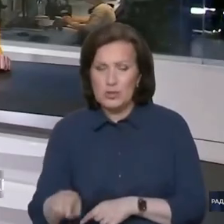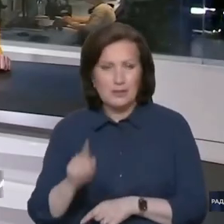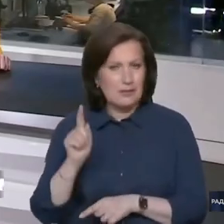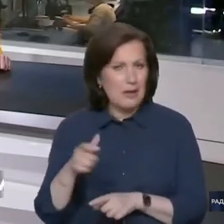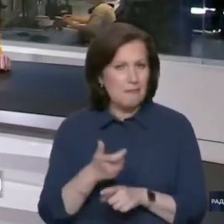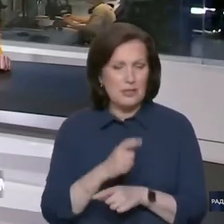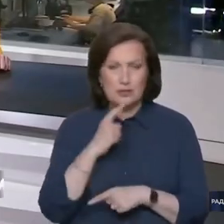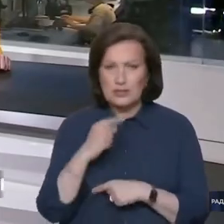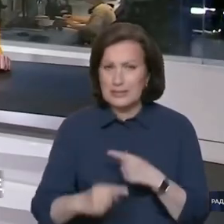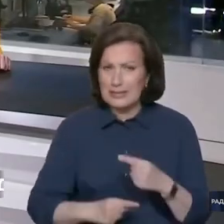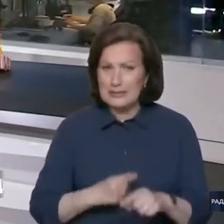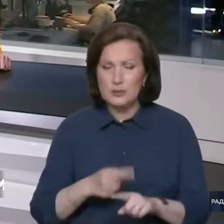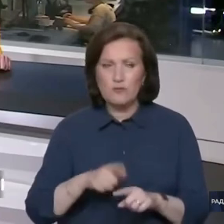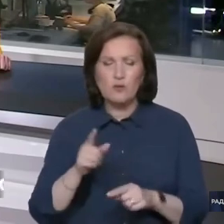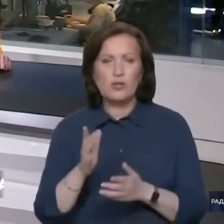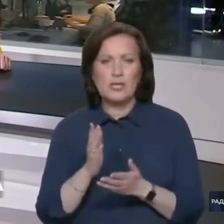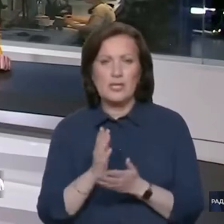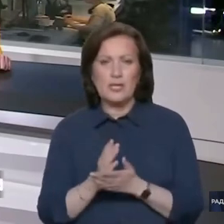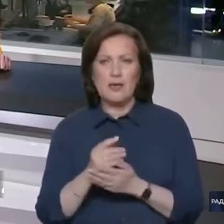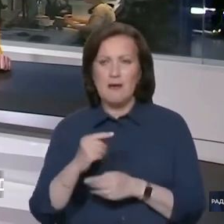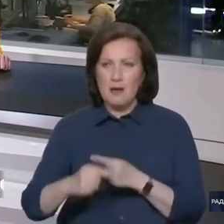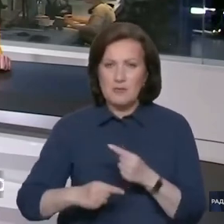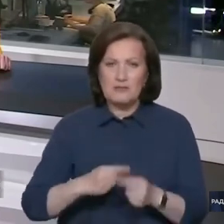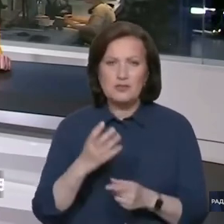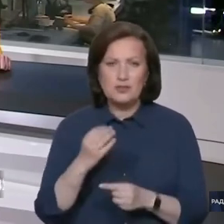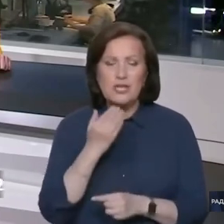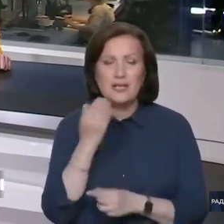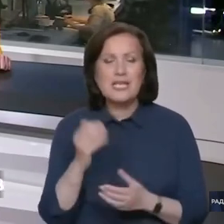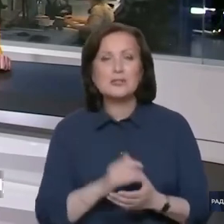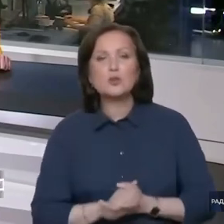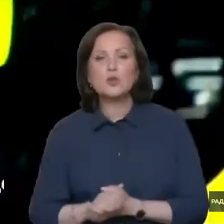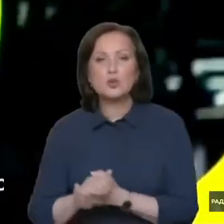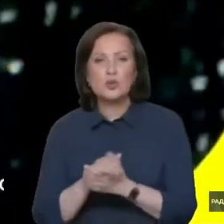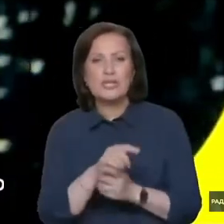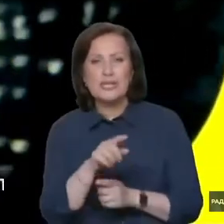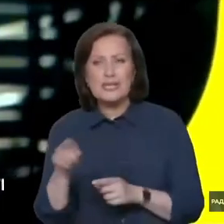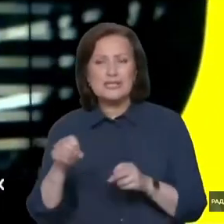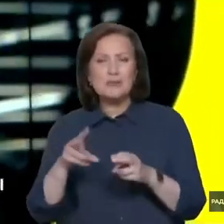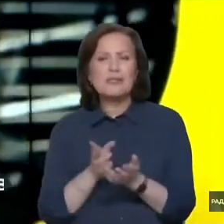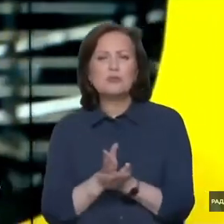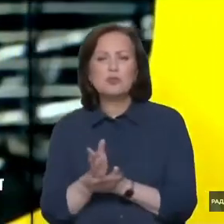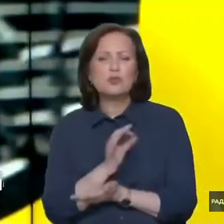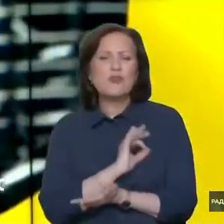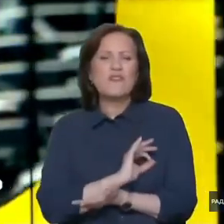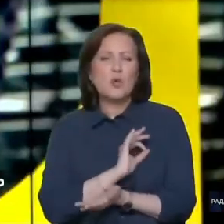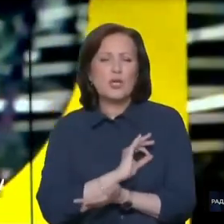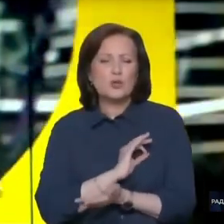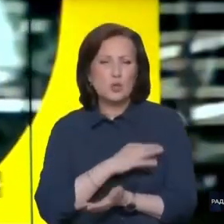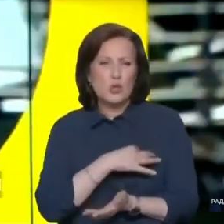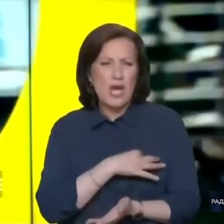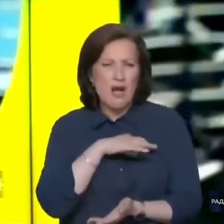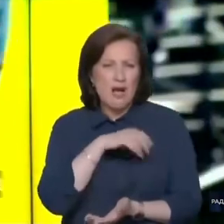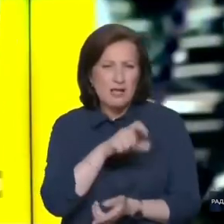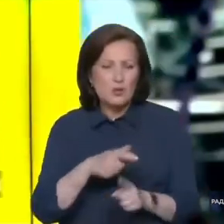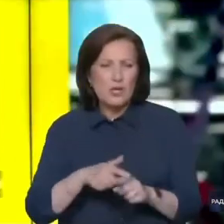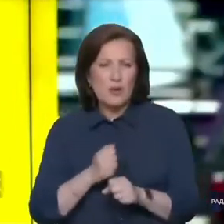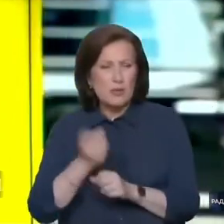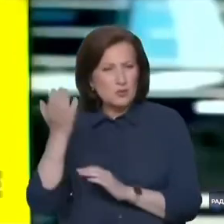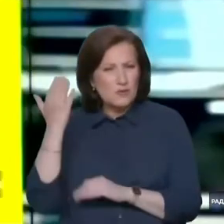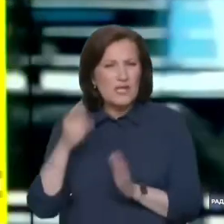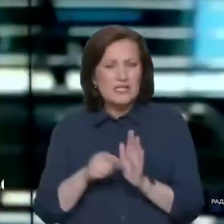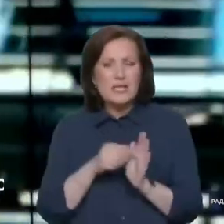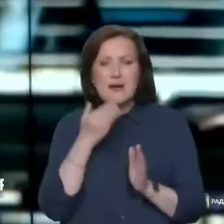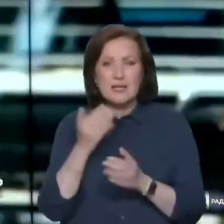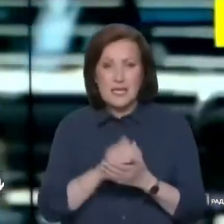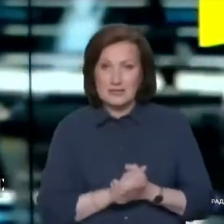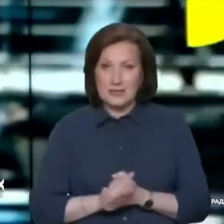там більше традицій, тому що вони є правонаступниками ще Радянського Союзу. Їхні спецслужби використовують агентуру, яка працювала ще з Радянським